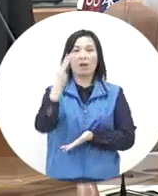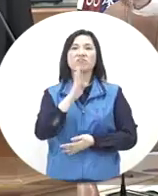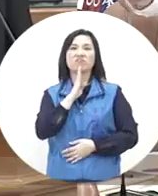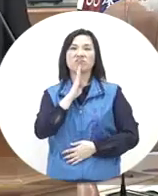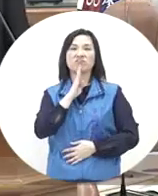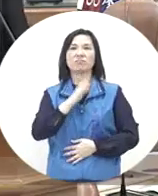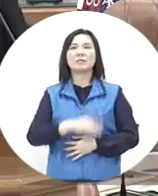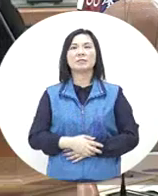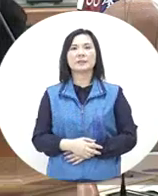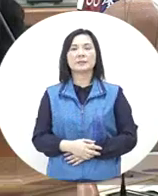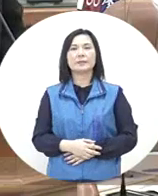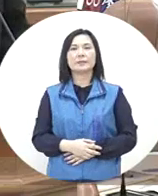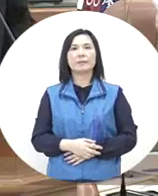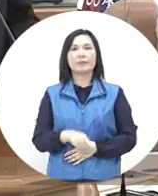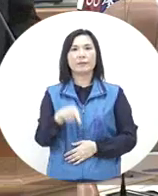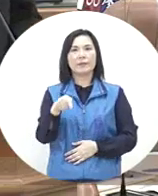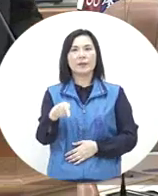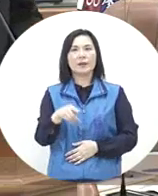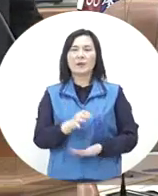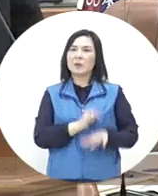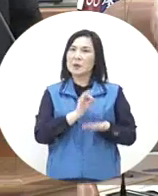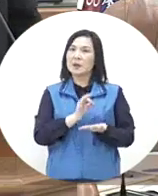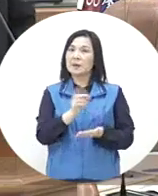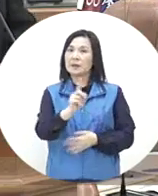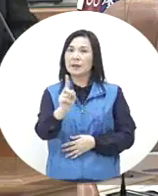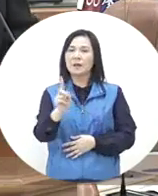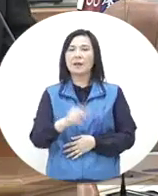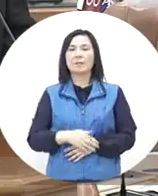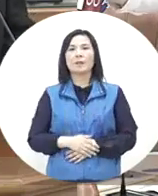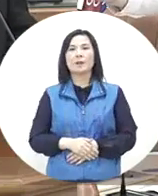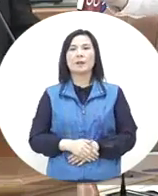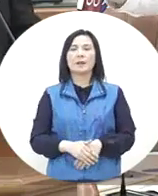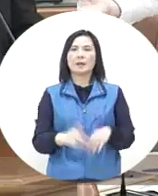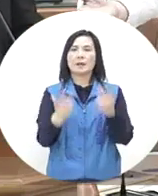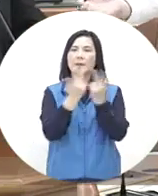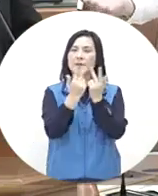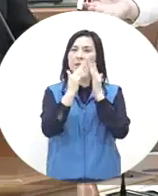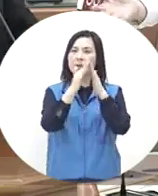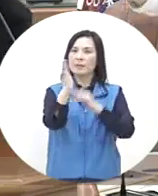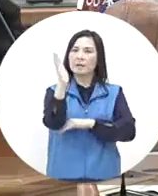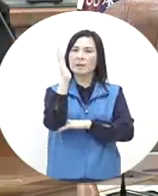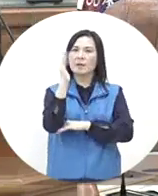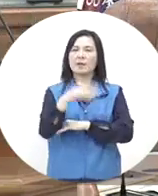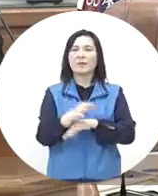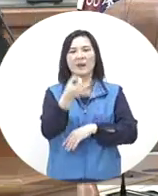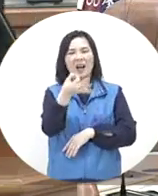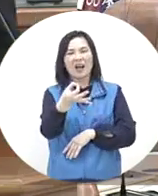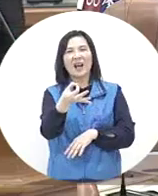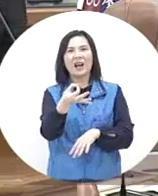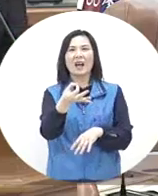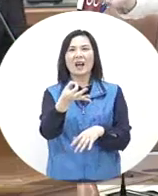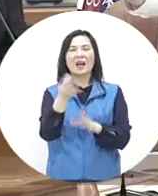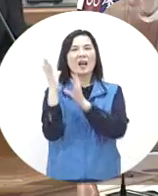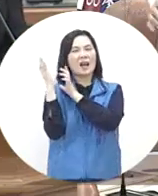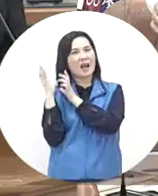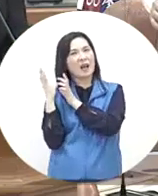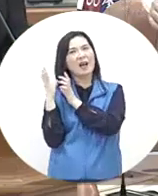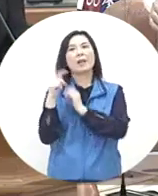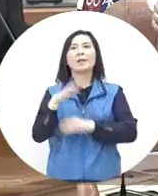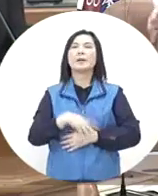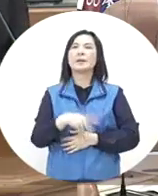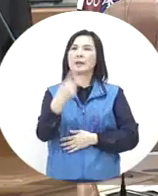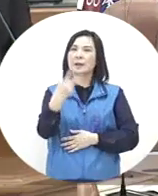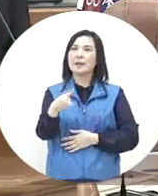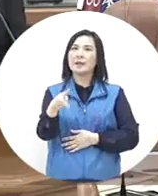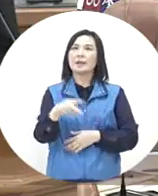相对比较高，所以大家会担心说这个市府啊相关的这个财政的压力，或者是我们未来的这个自偿率